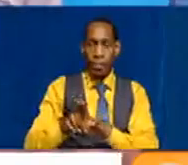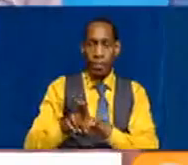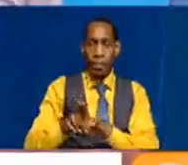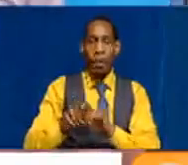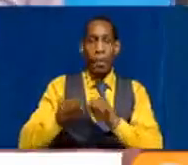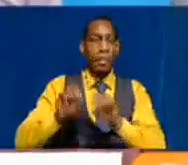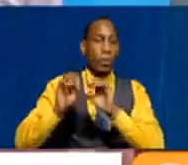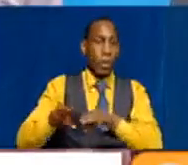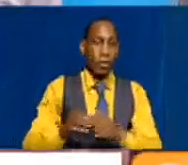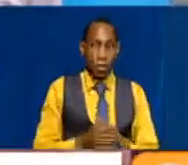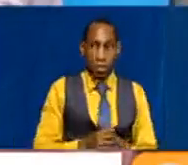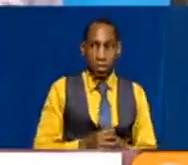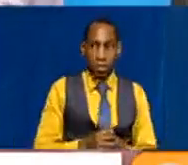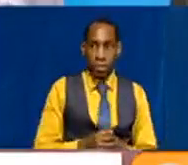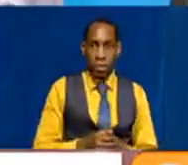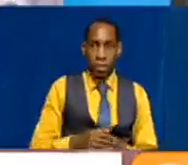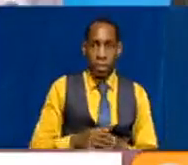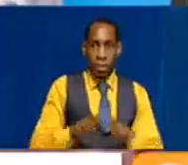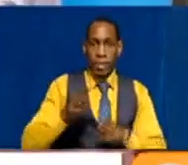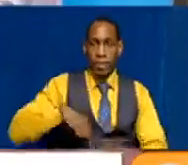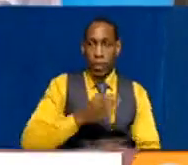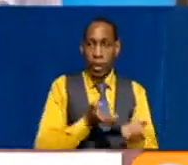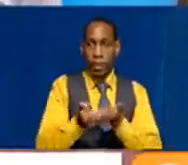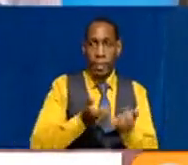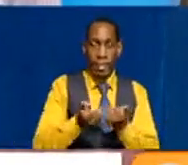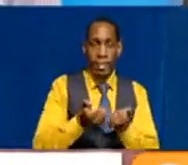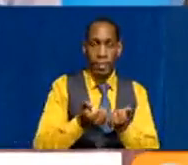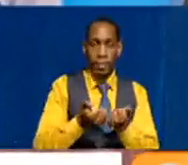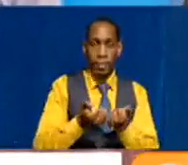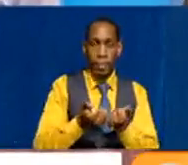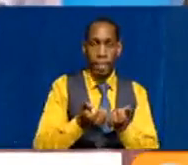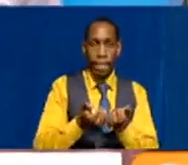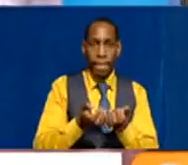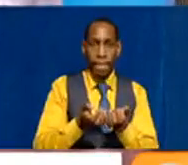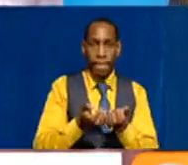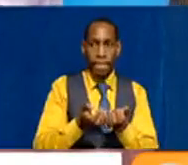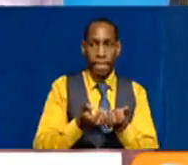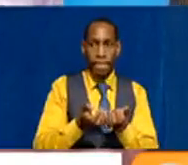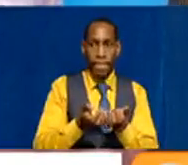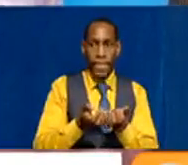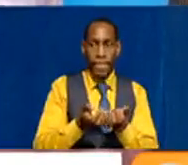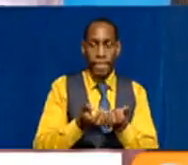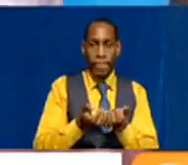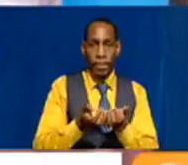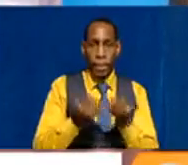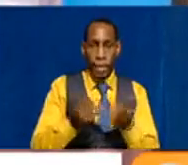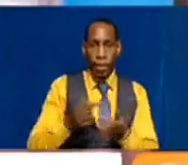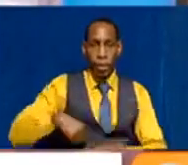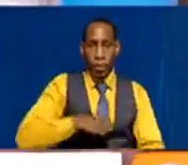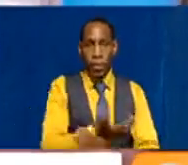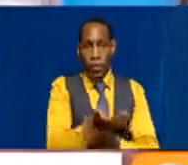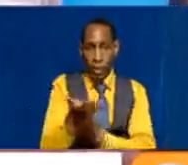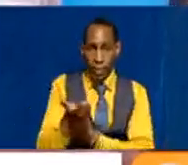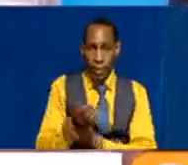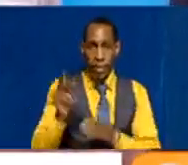hasara. Hata sisi kwa watu ya biashara hatutakuwa na imani kwa biashara. Sasa tunaomba